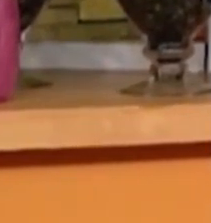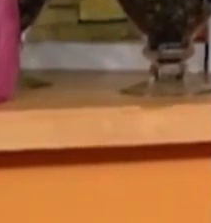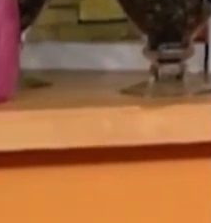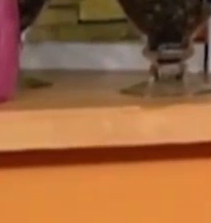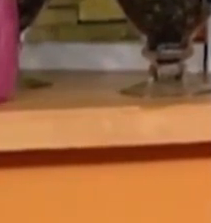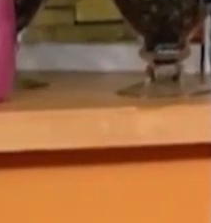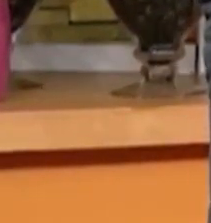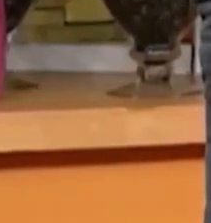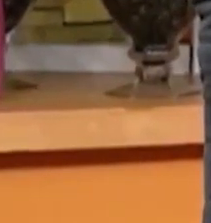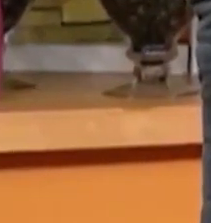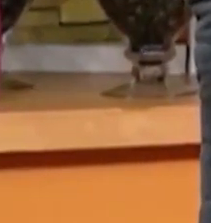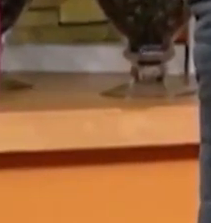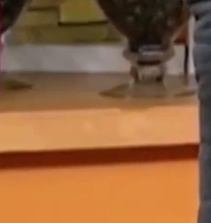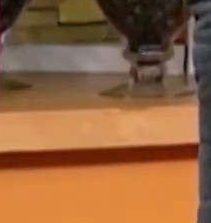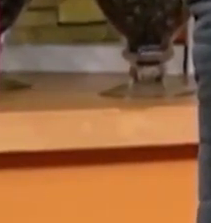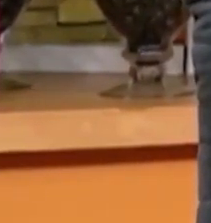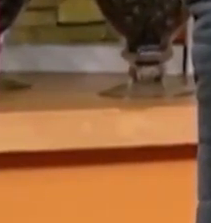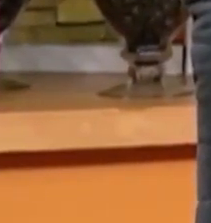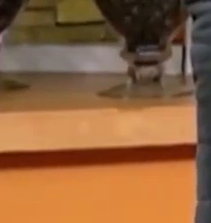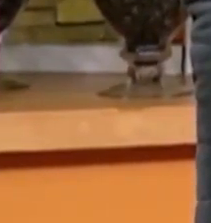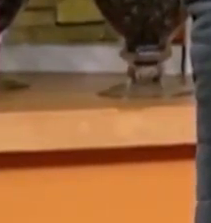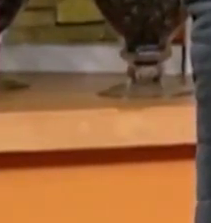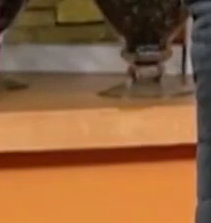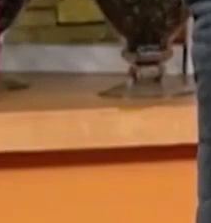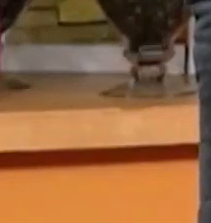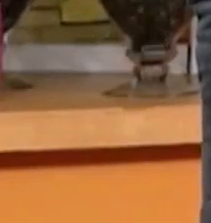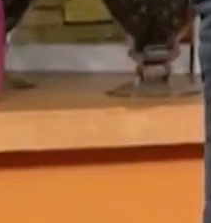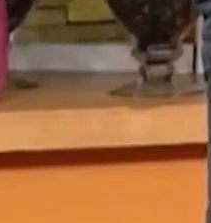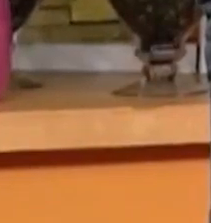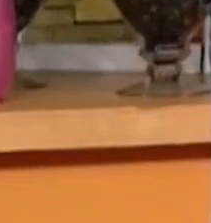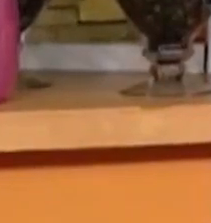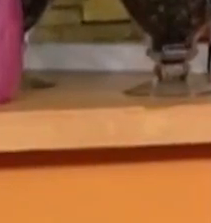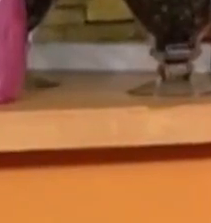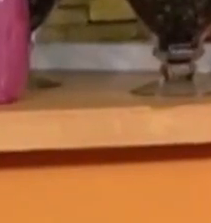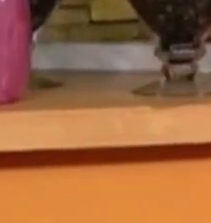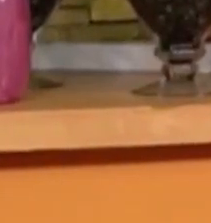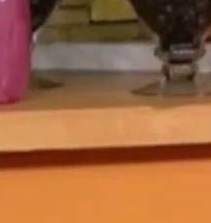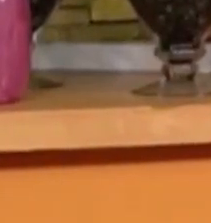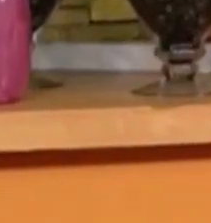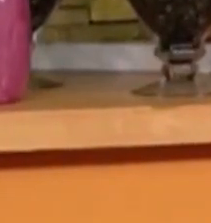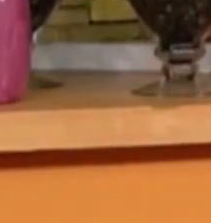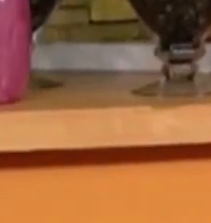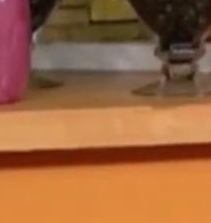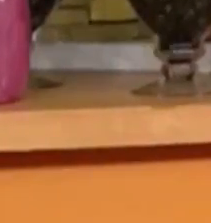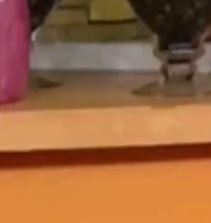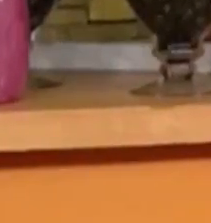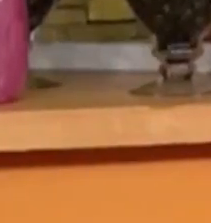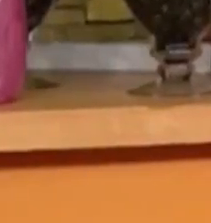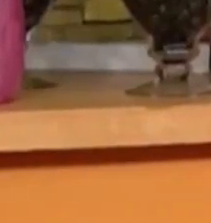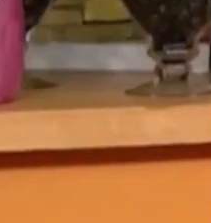I-click lang ang subscribe button. At sa mga kapuso abroad, maaari kaming masubaybayan